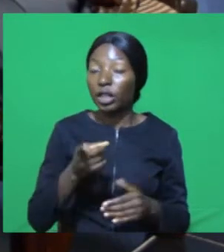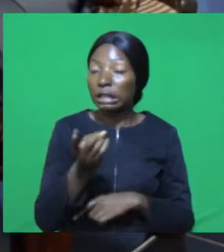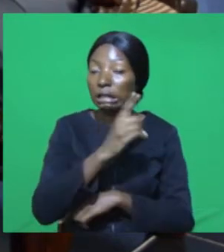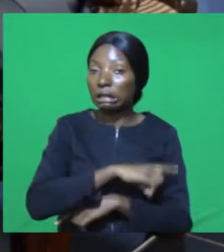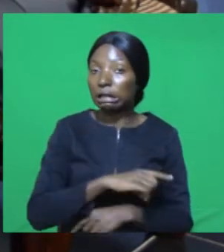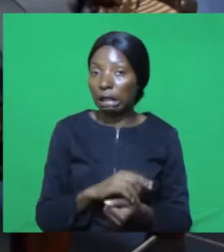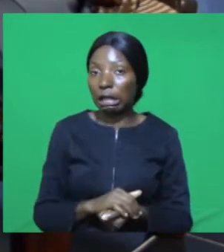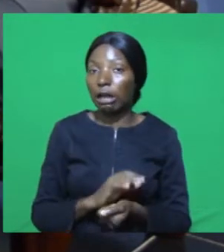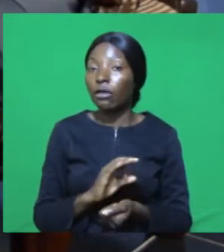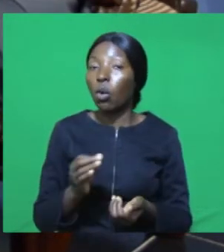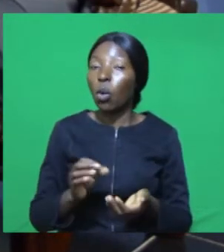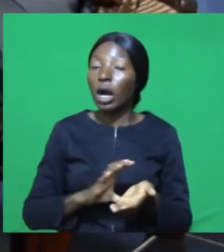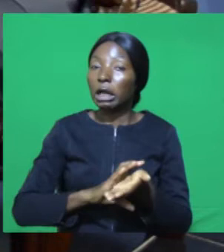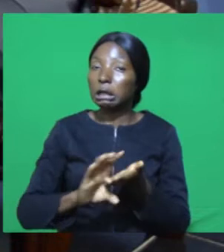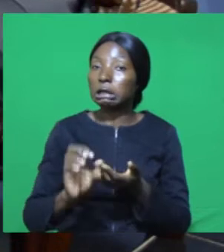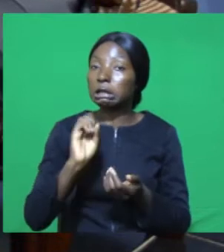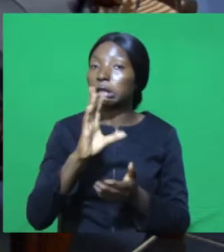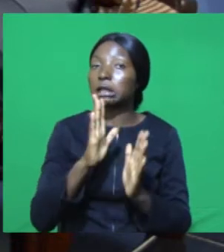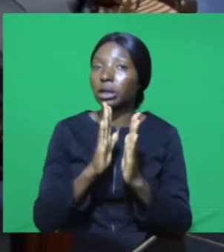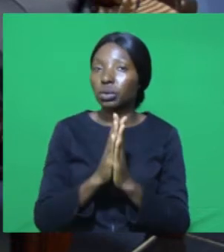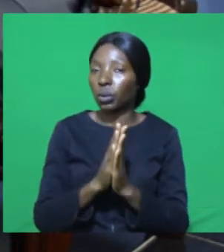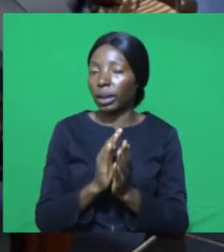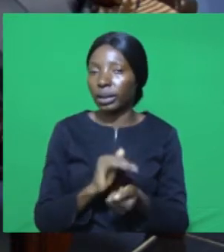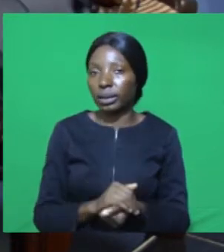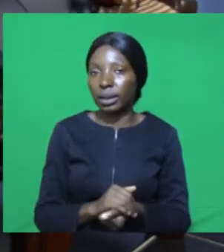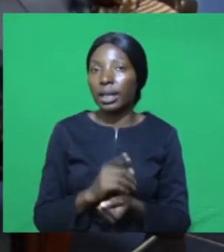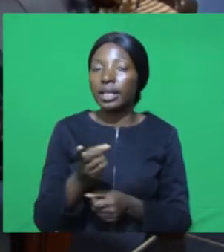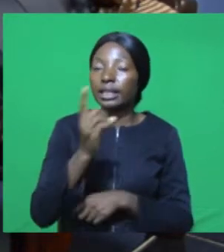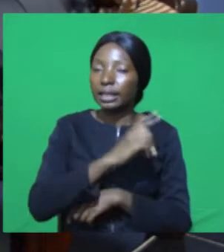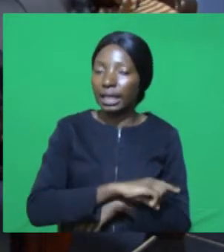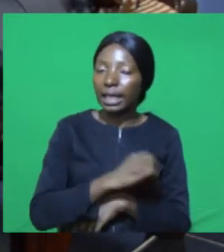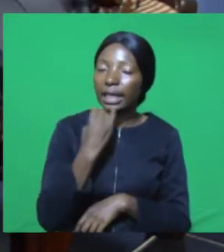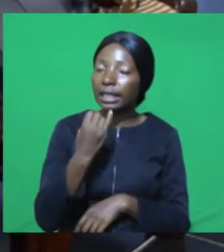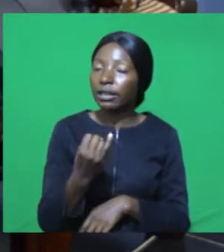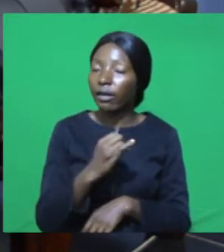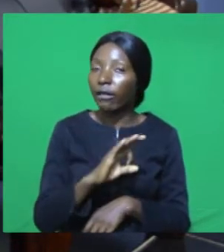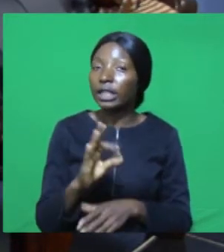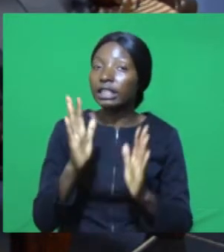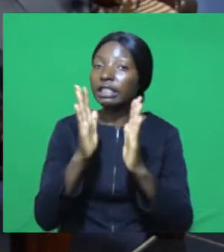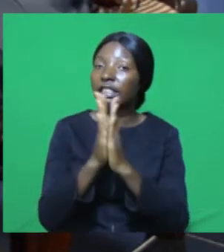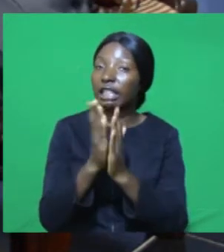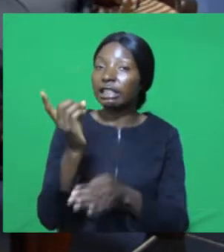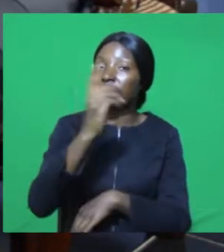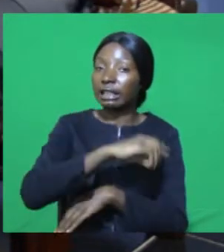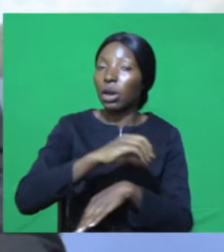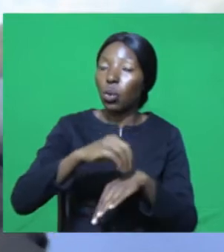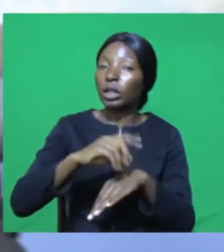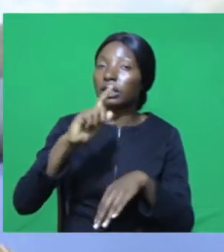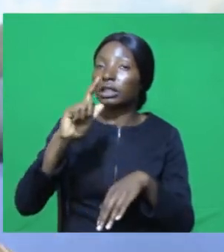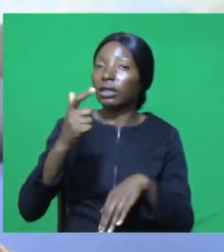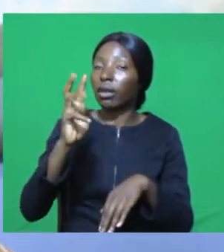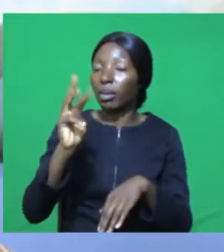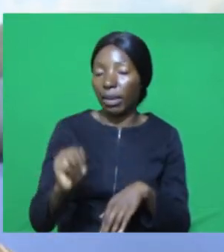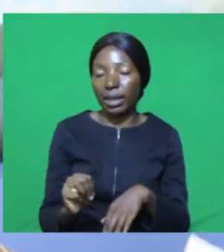ili reku nazwa kwe jimbo chene. Ili nanzi musuwa tenika mwetu H7. Hande yu